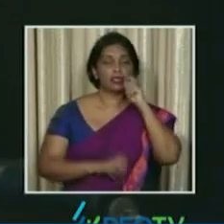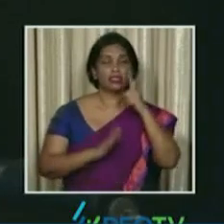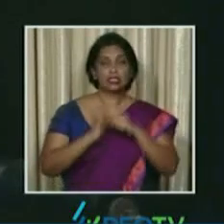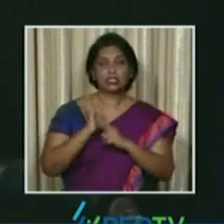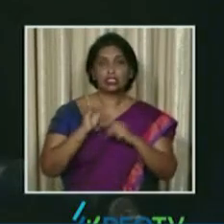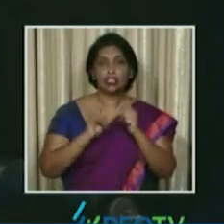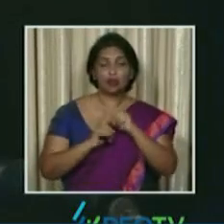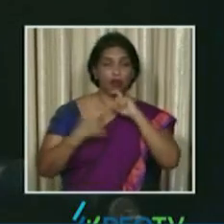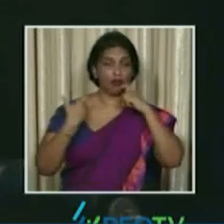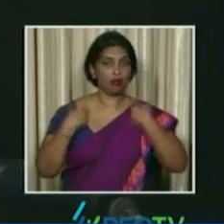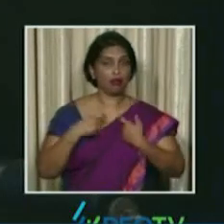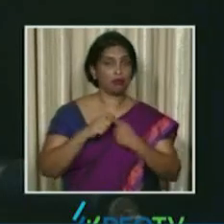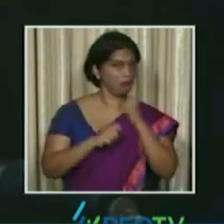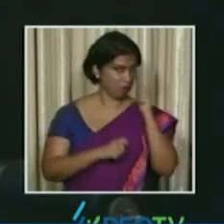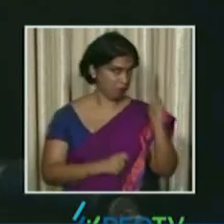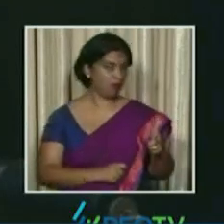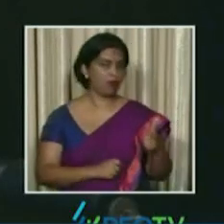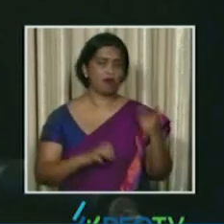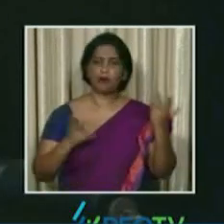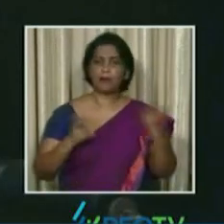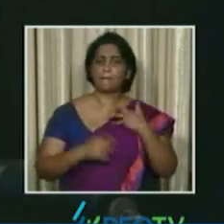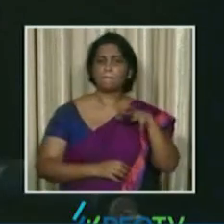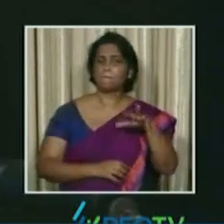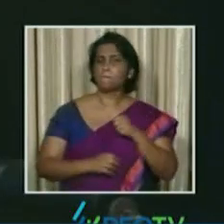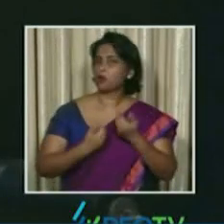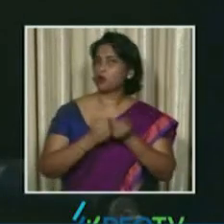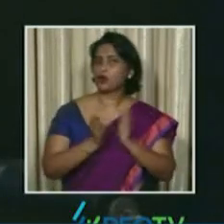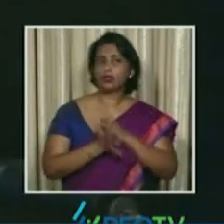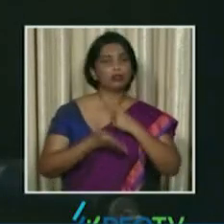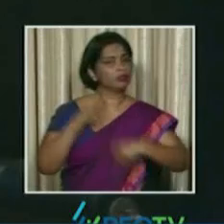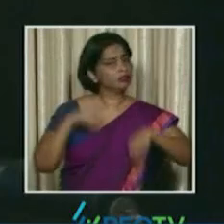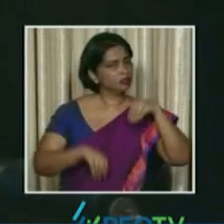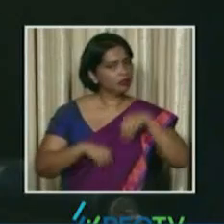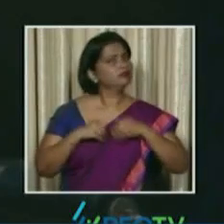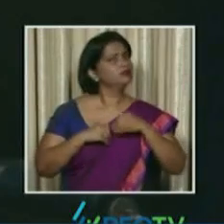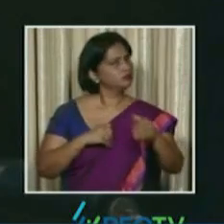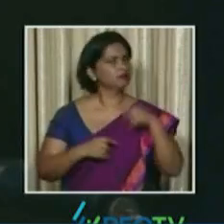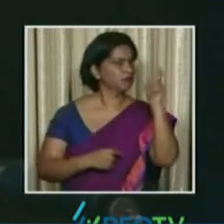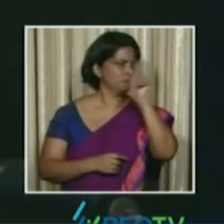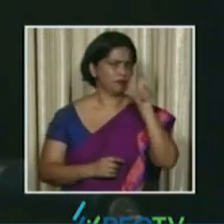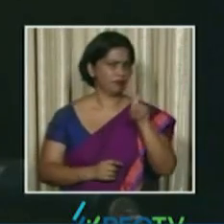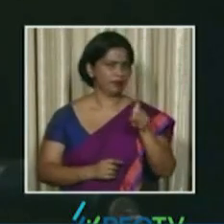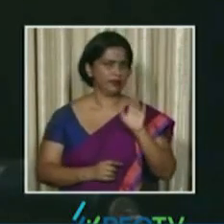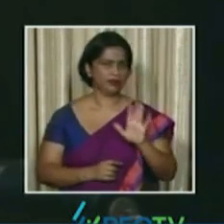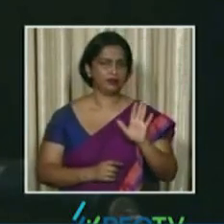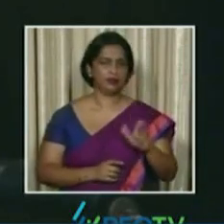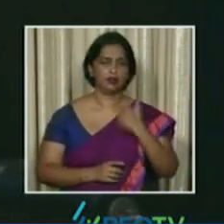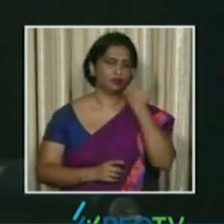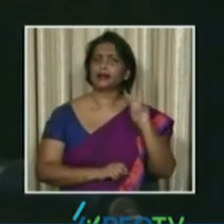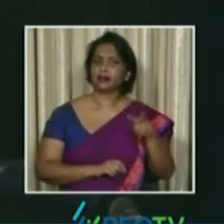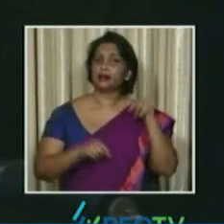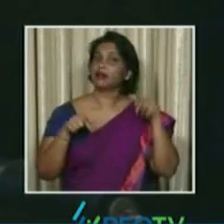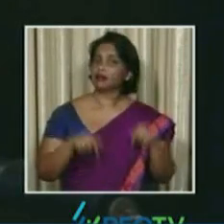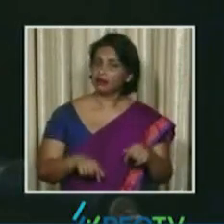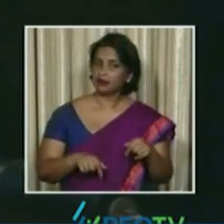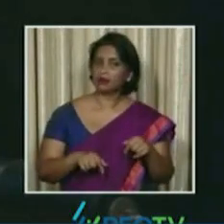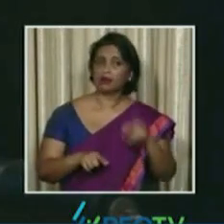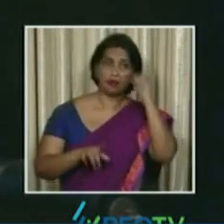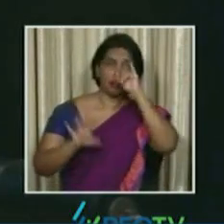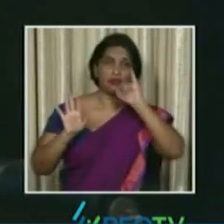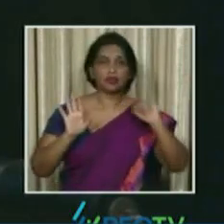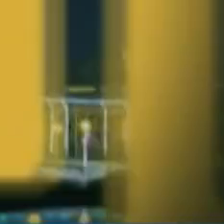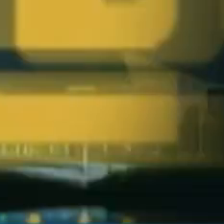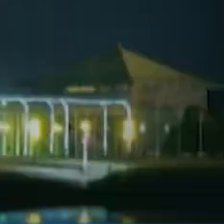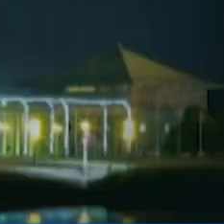පෙරමුණේ නීතිඥවරුන්ට ගෙවනවද නැත්නම් මේ මුදල් පාවිච්චි කරලා තමන් ගේ දේශපාලනය කරනවද කියන එක තමයි ප්‍රශ්නේ තියෙන්නේ. හැබැයි අහිංසක මිනිස්සු 62ක් මාස 6ක් තිස්සේ